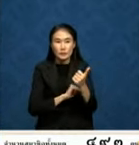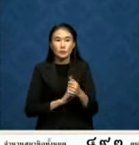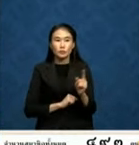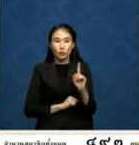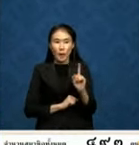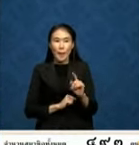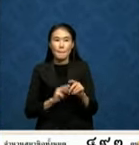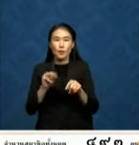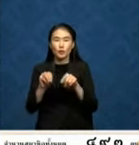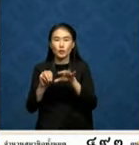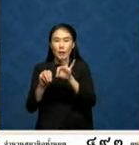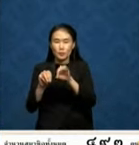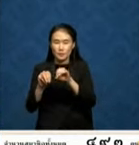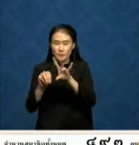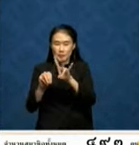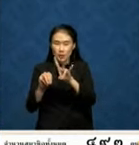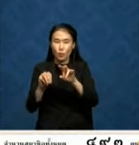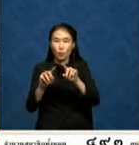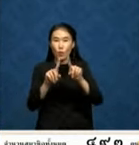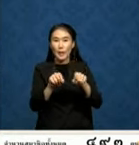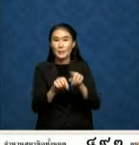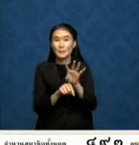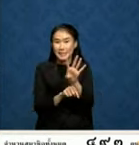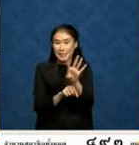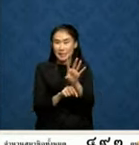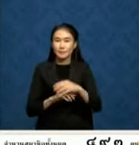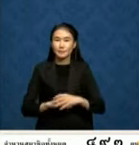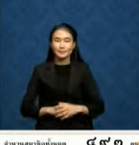รา97วงเล็บ4นะครับ